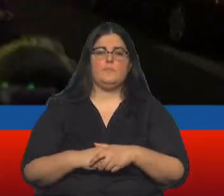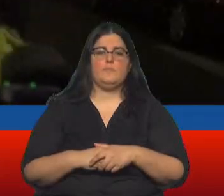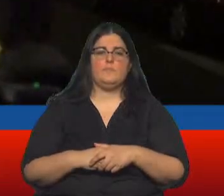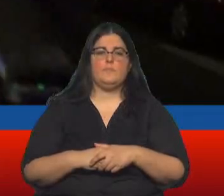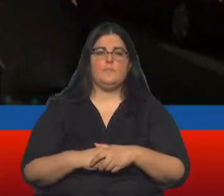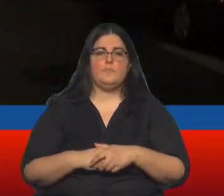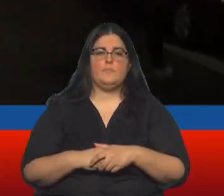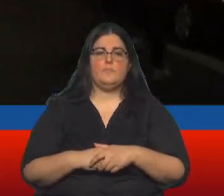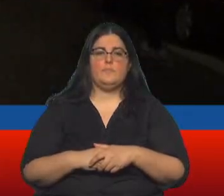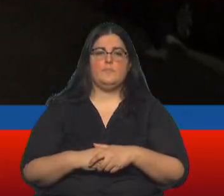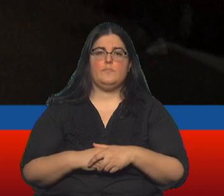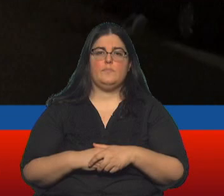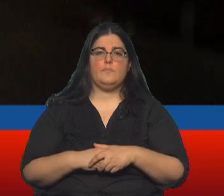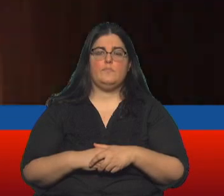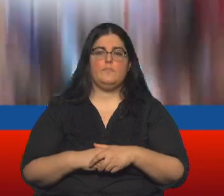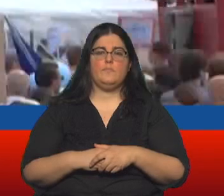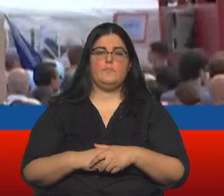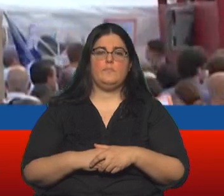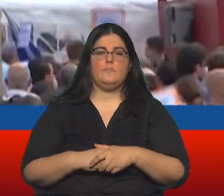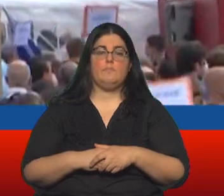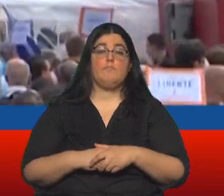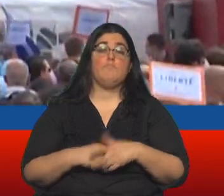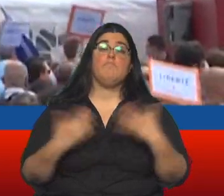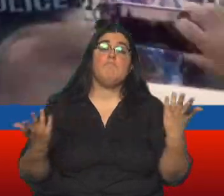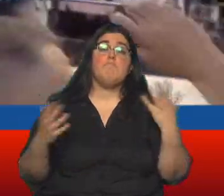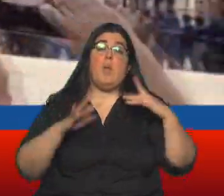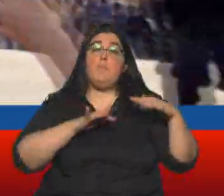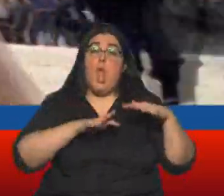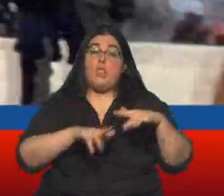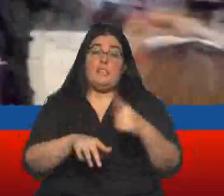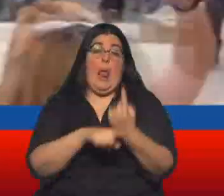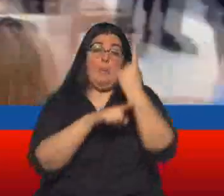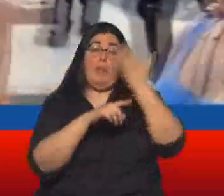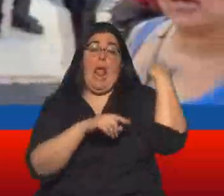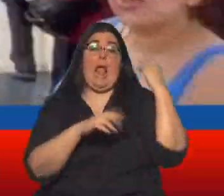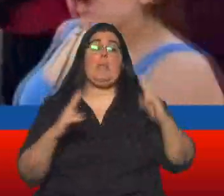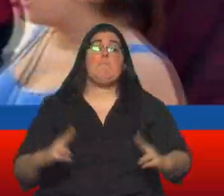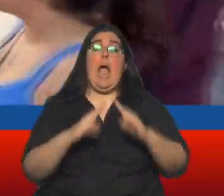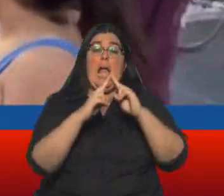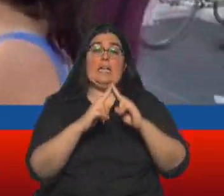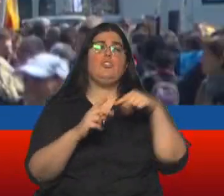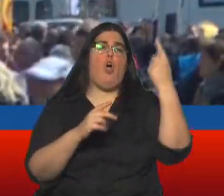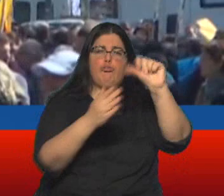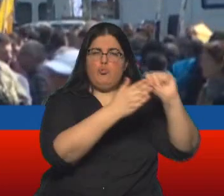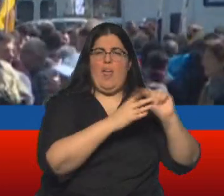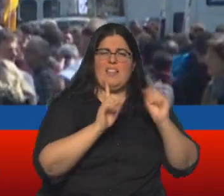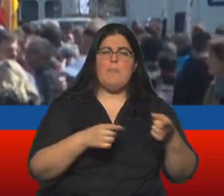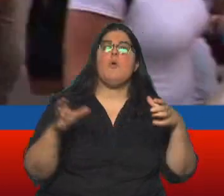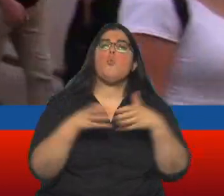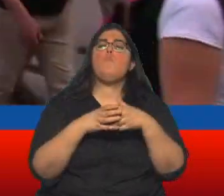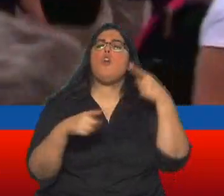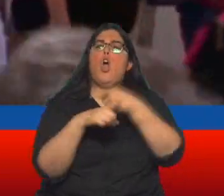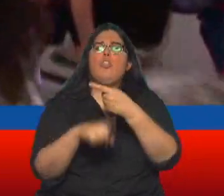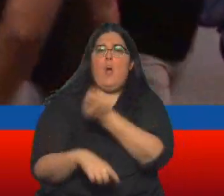et d'abandonner. A las primeras protestas convocadas en París y otras ciudades por grupos antivacunas